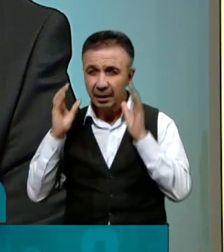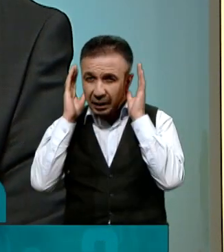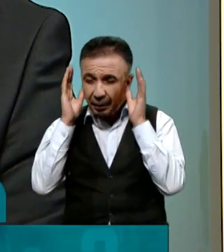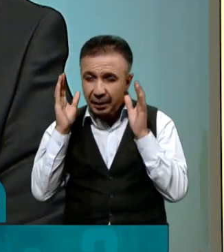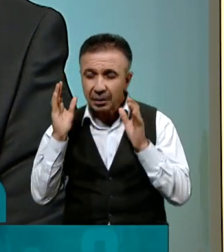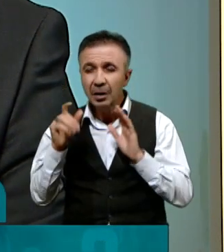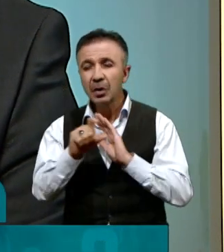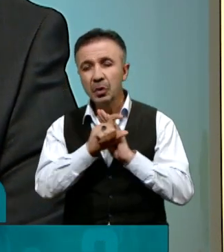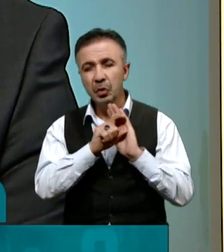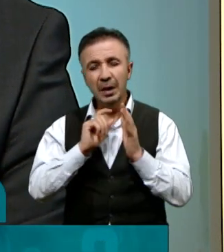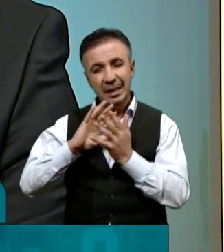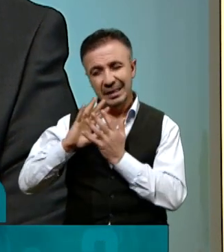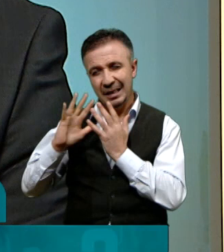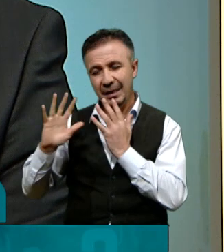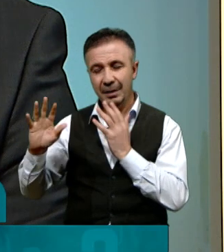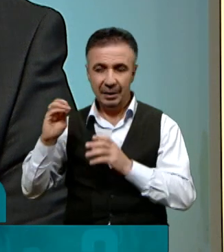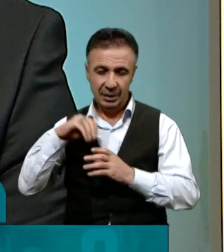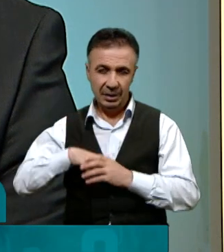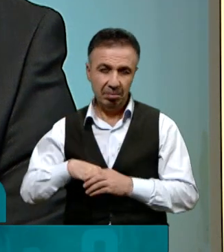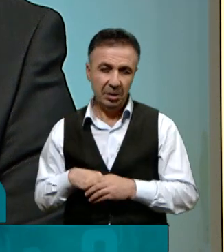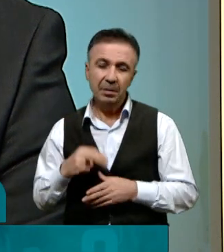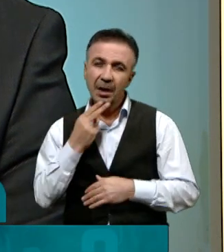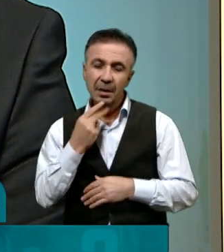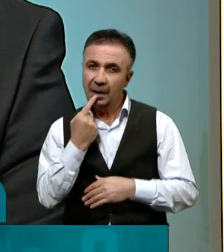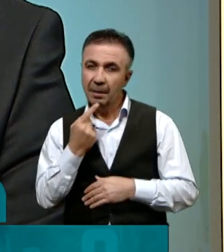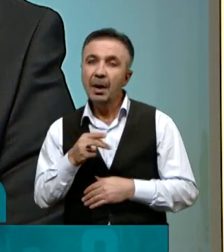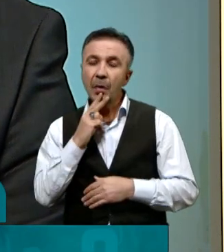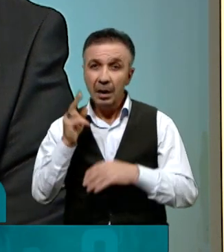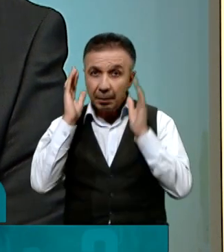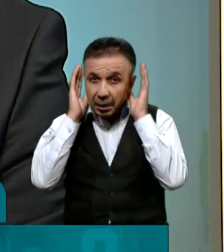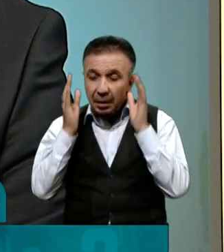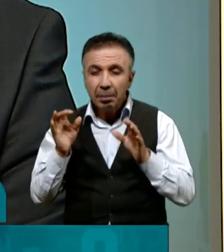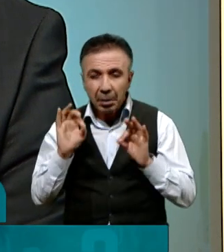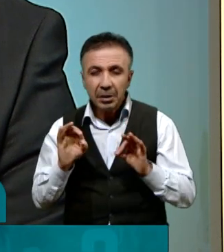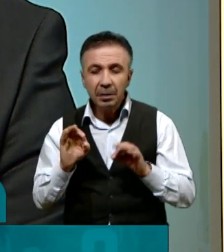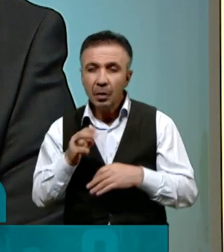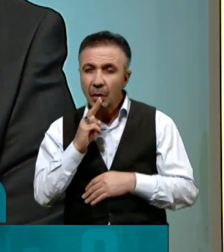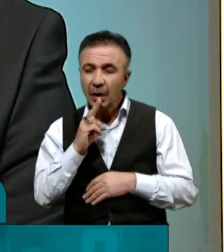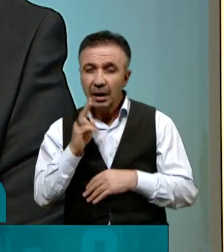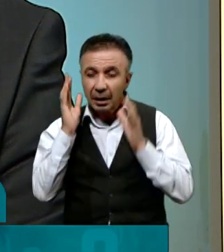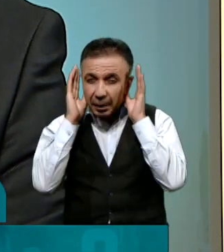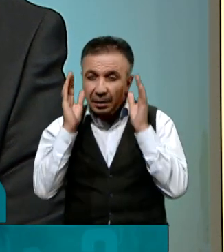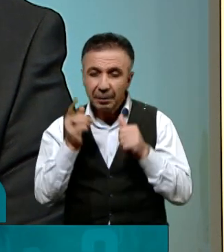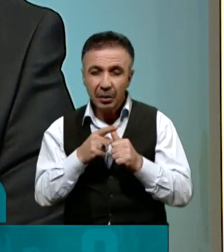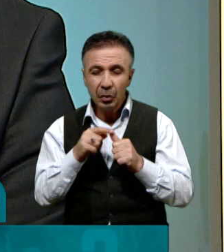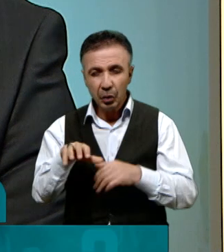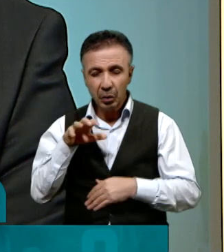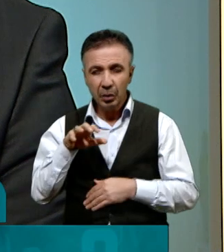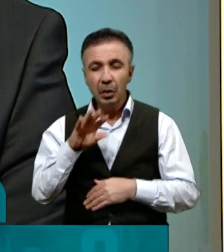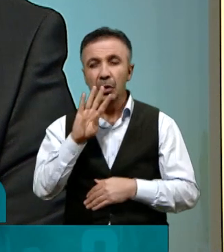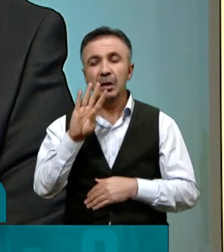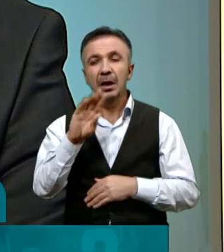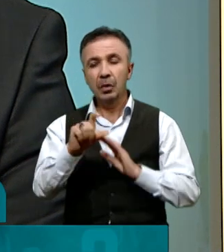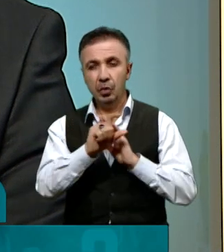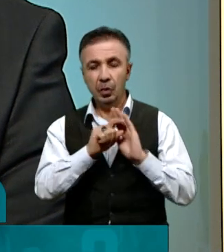tespit için, sıralaması için. Yani şimdi hanımefendi dedi ya öğle namazına başladım. Öğle namazının ilk sünneti için dört tane sure okuyacağım ben.